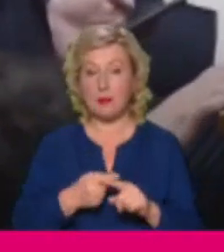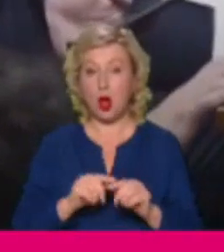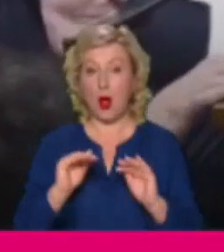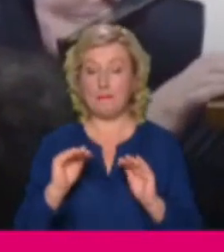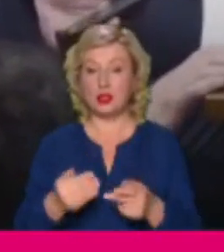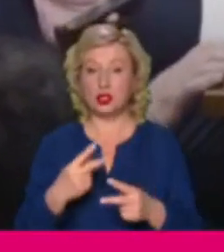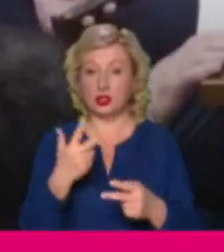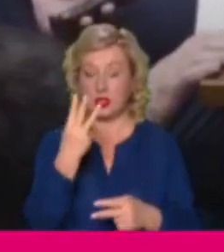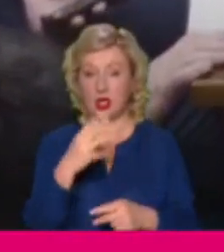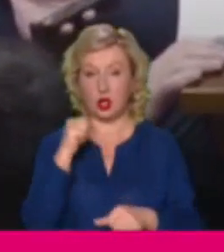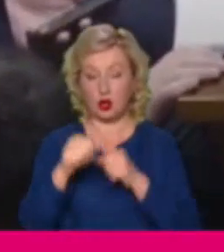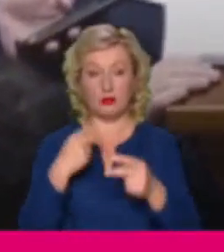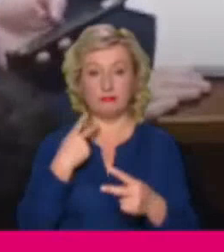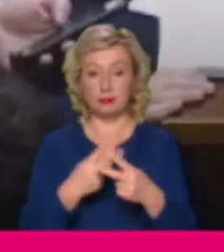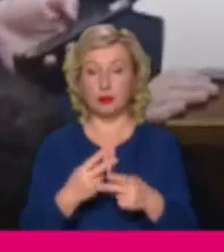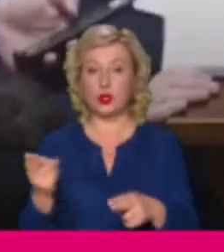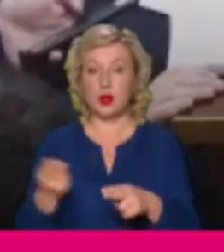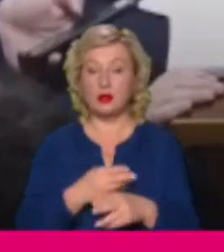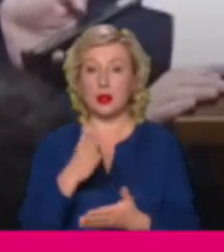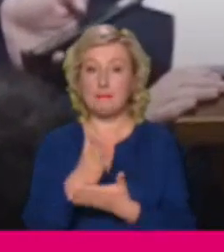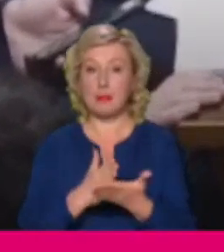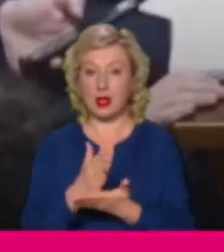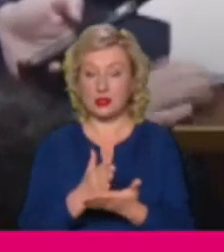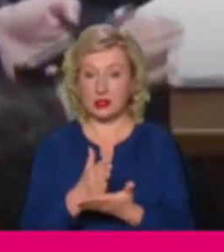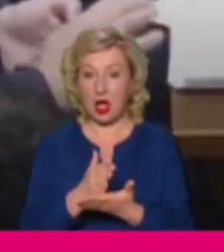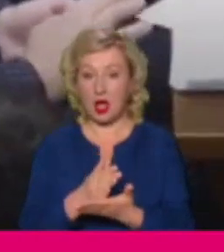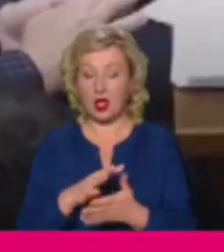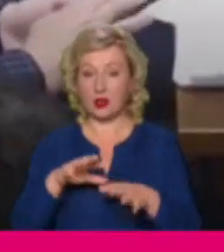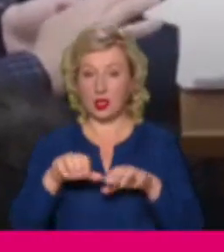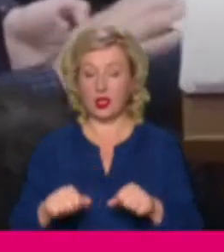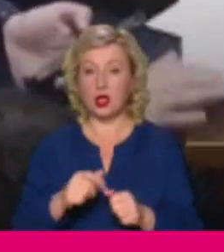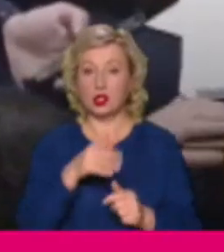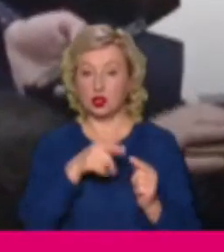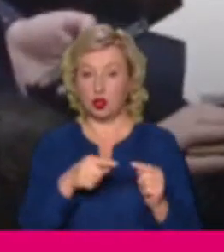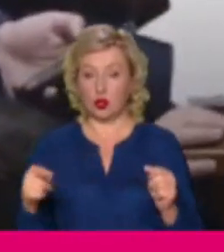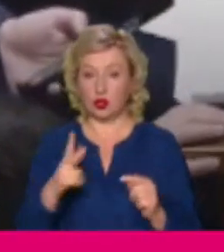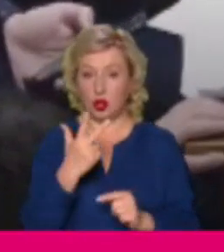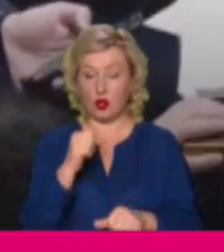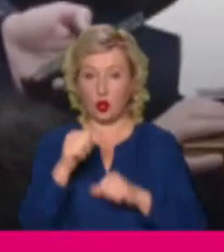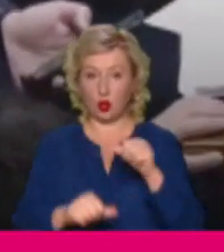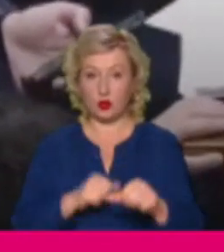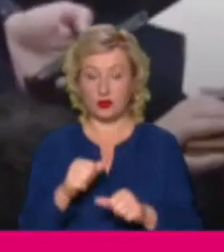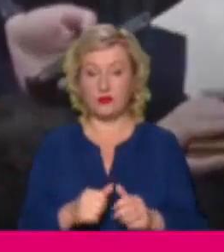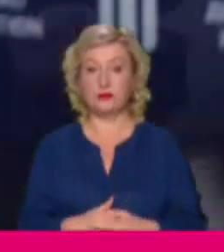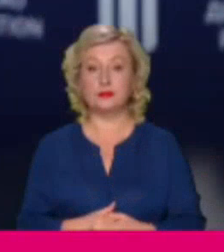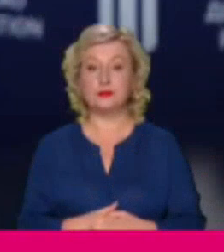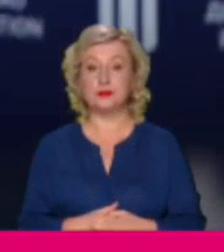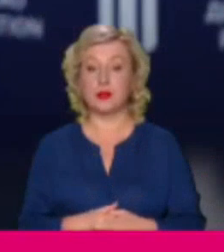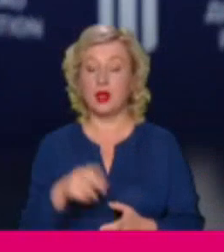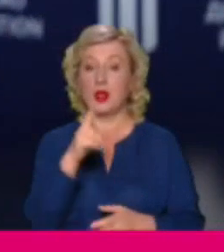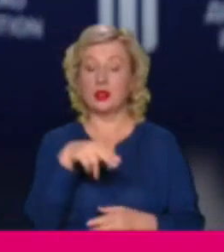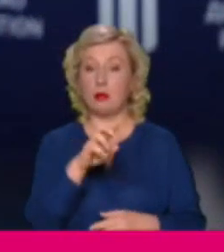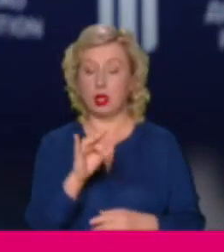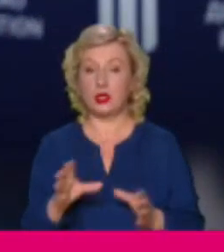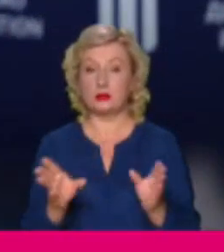до 3 років з позбавленням права обіймати певні посади іще на срок до 3 років. ДБР спільно